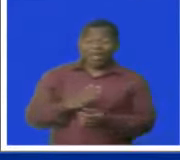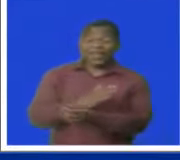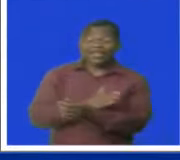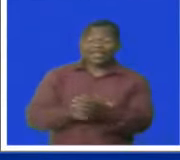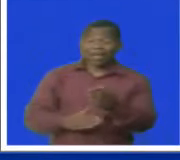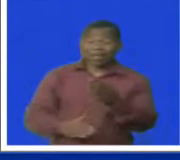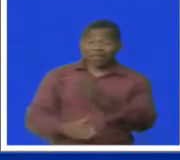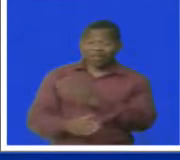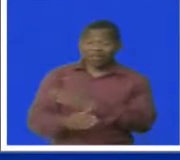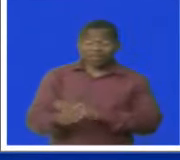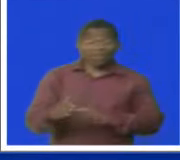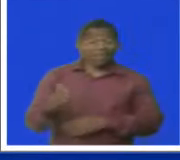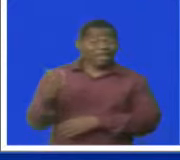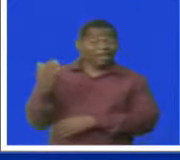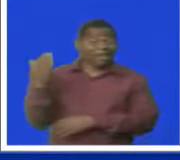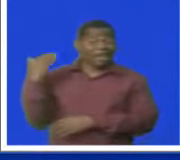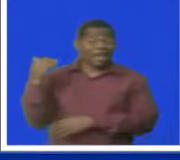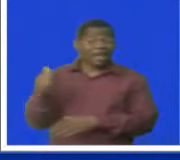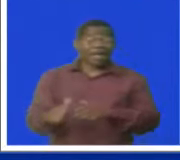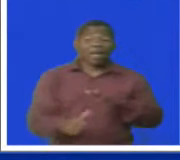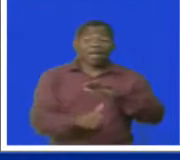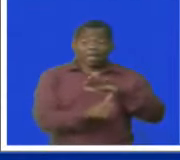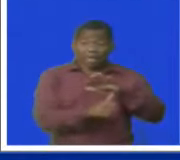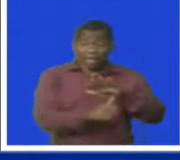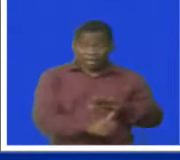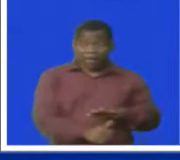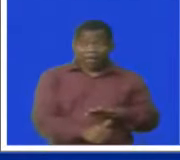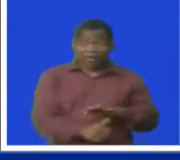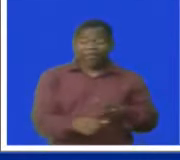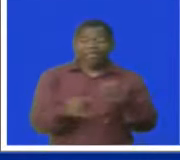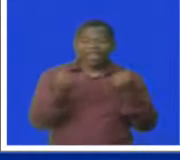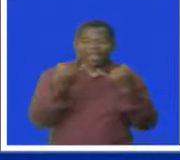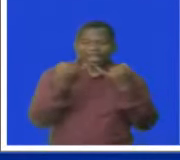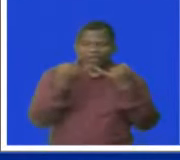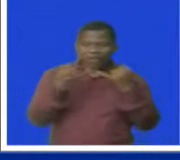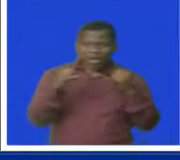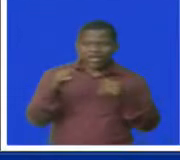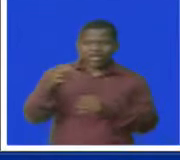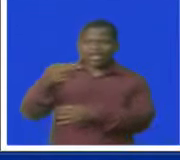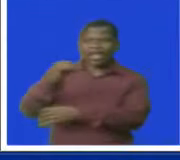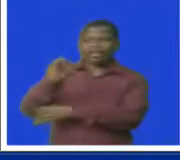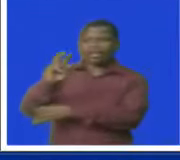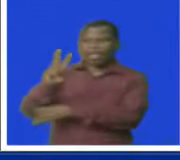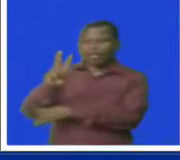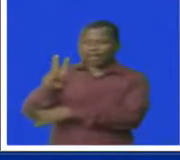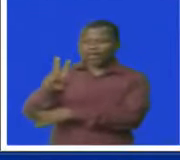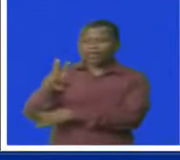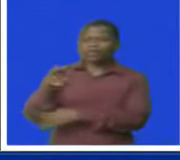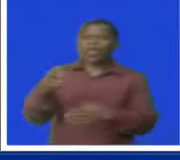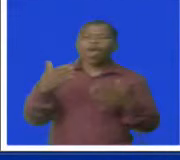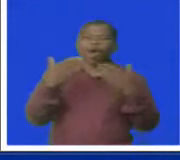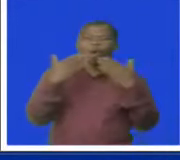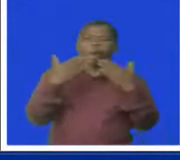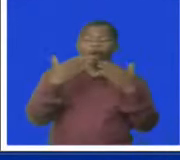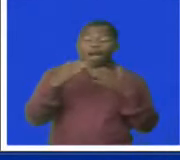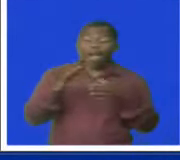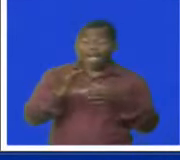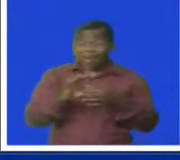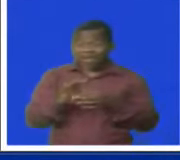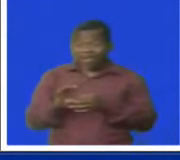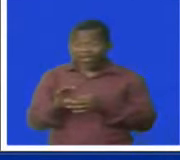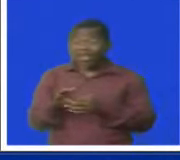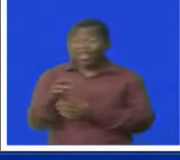batosebentisana netinhlangano tetempilo letilwa neligciwane lembulalave letifaka ekhatsi iNature labodokotela labangenamingcele. Nhlabathi